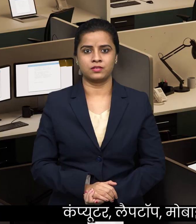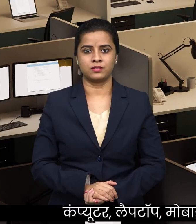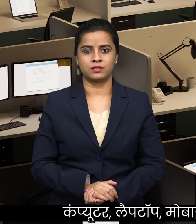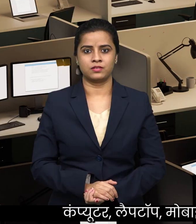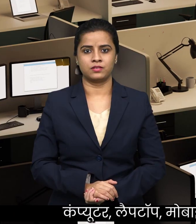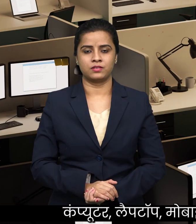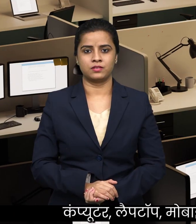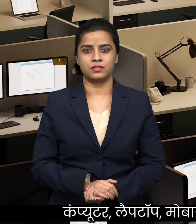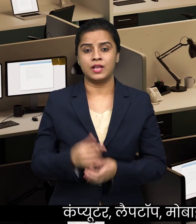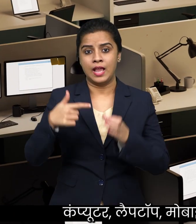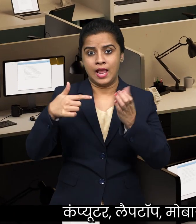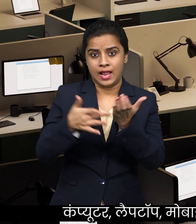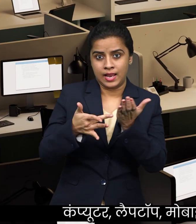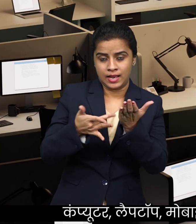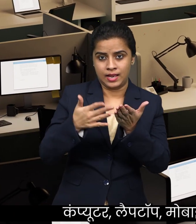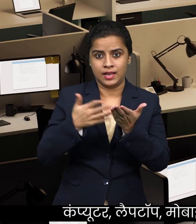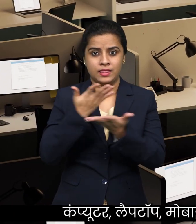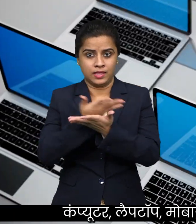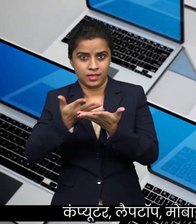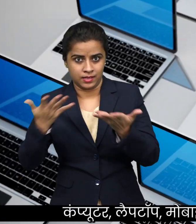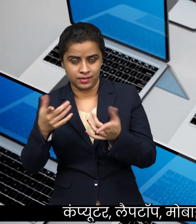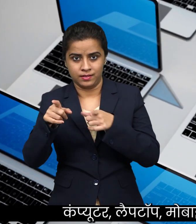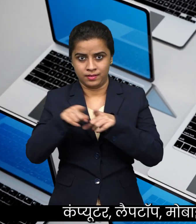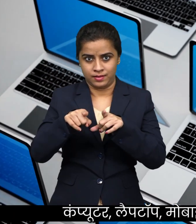कंप्यूटर, लैपटॉप, मोबाइल फोन,